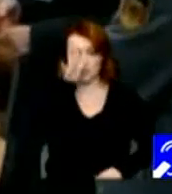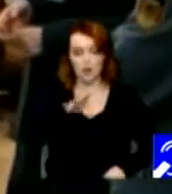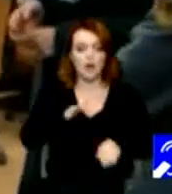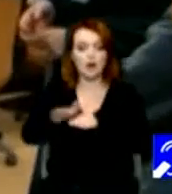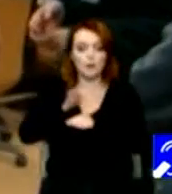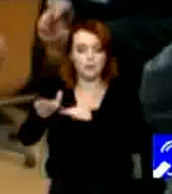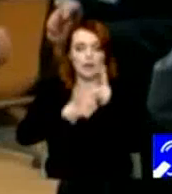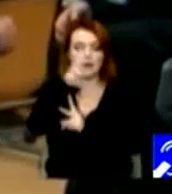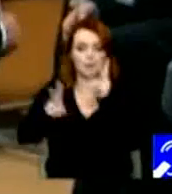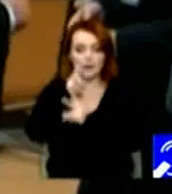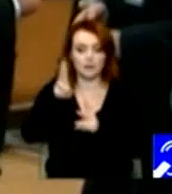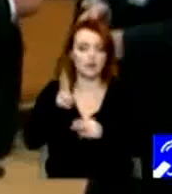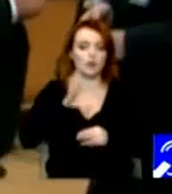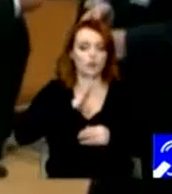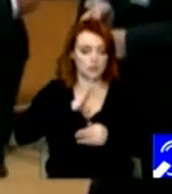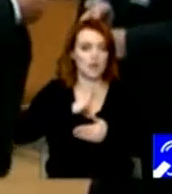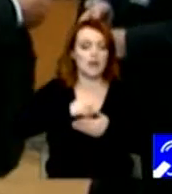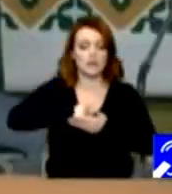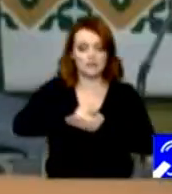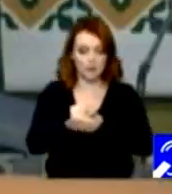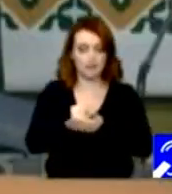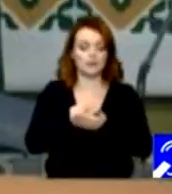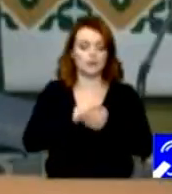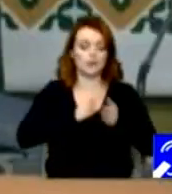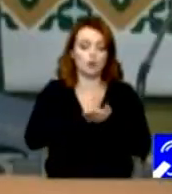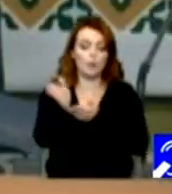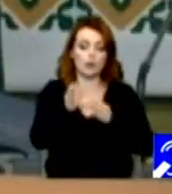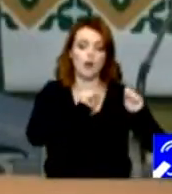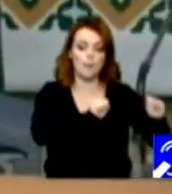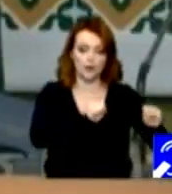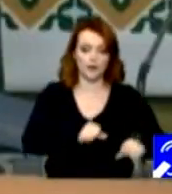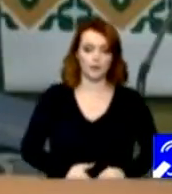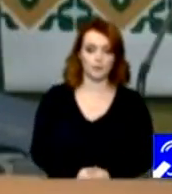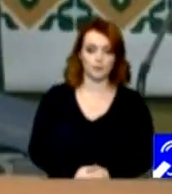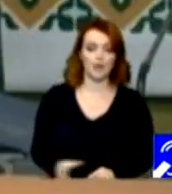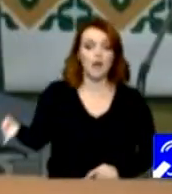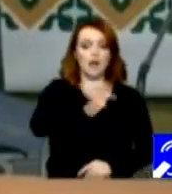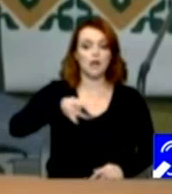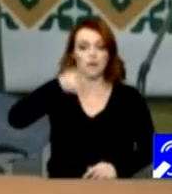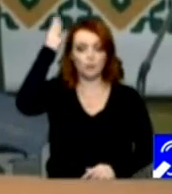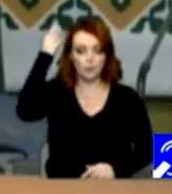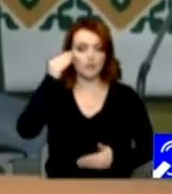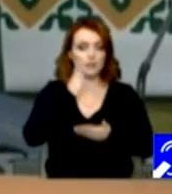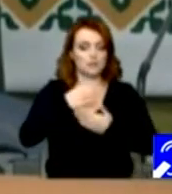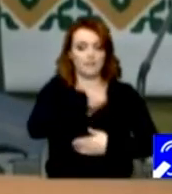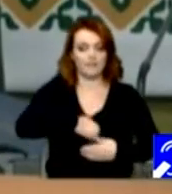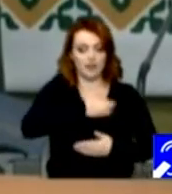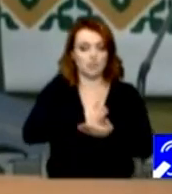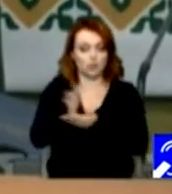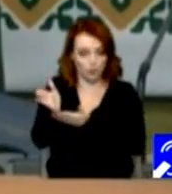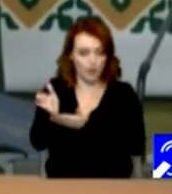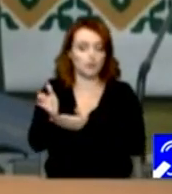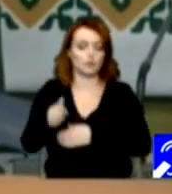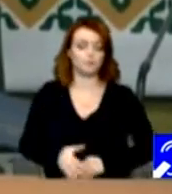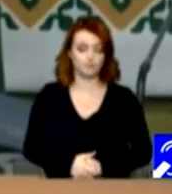implementarea reformelor stabilite în domeniul apărării Republica Moldova este foarte importantă pentru arhitectura de securitate a întregii